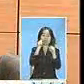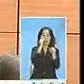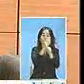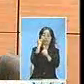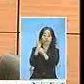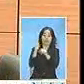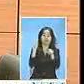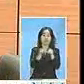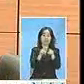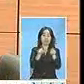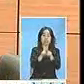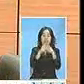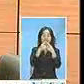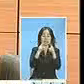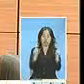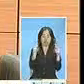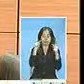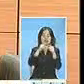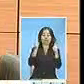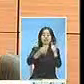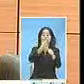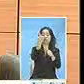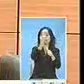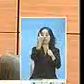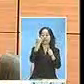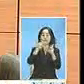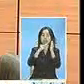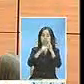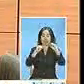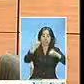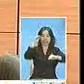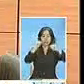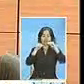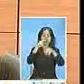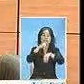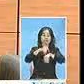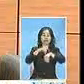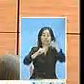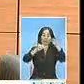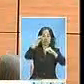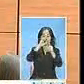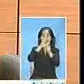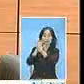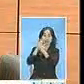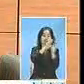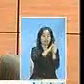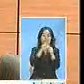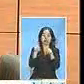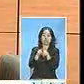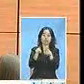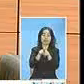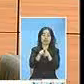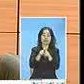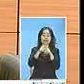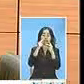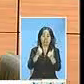ากันยกเว้นในชุดแรกเพราะว่าต้องการเหลื่อมเวลากันเพื่อต้องการการเป็นพี่เลี้ยงให้กับกันและกันอันนี้คือเจตน